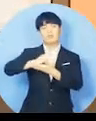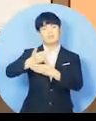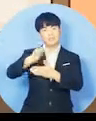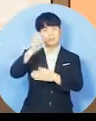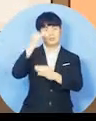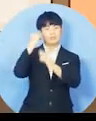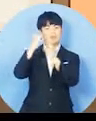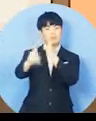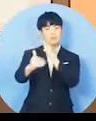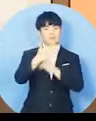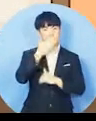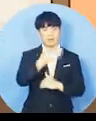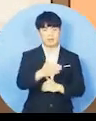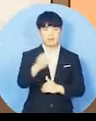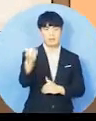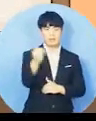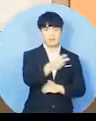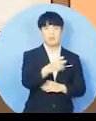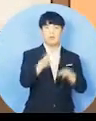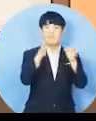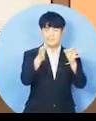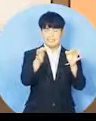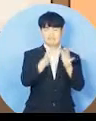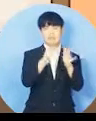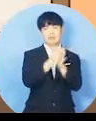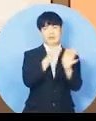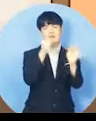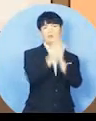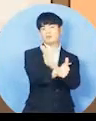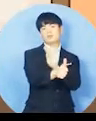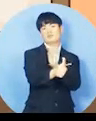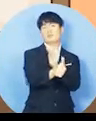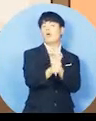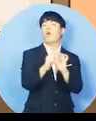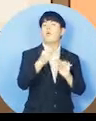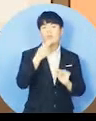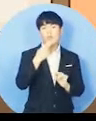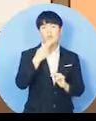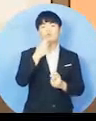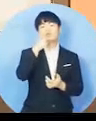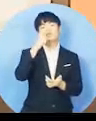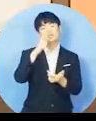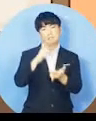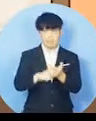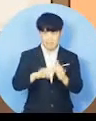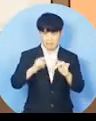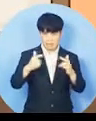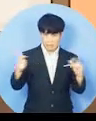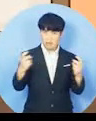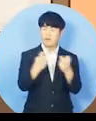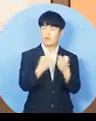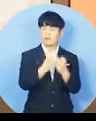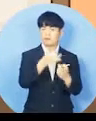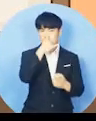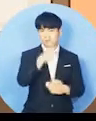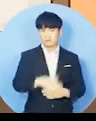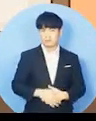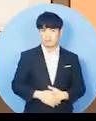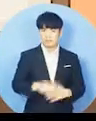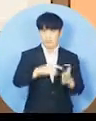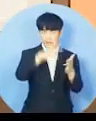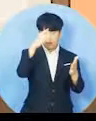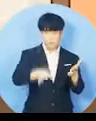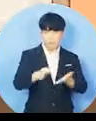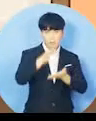등 은행을 방문하지 않고도 쉽고 다양한 방법으로 납부할 수 있습니다. 납부기한을 경과하면 3%의